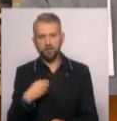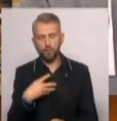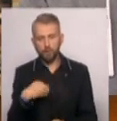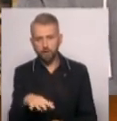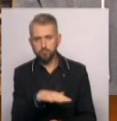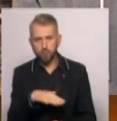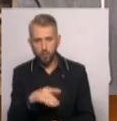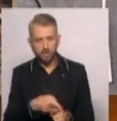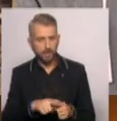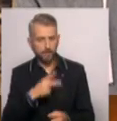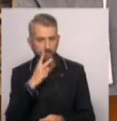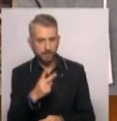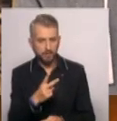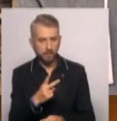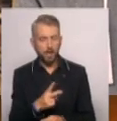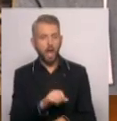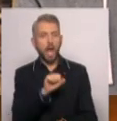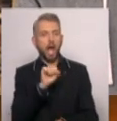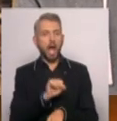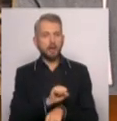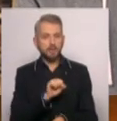это видеть. Остановка